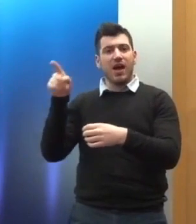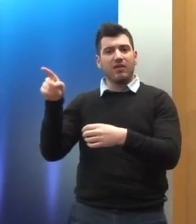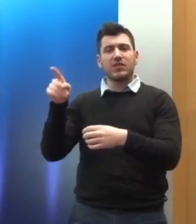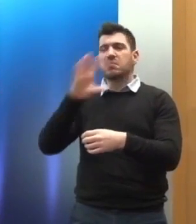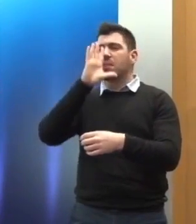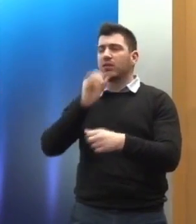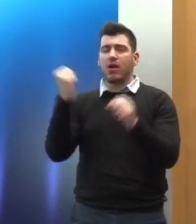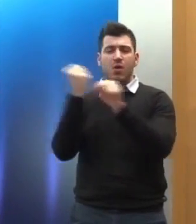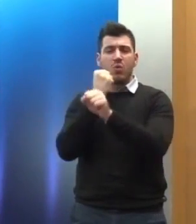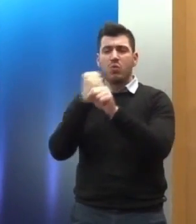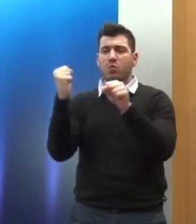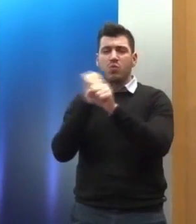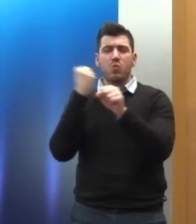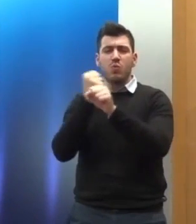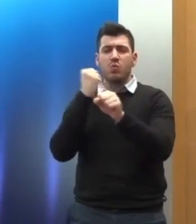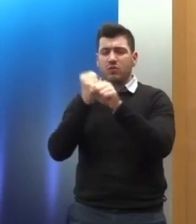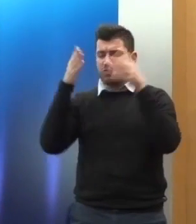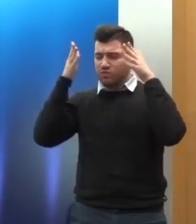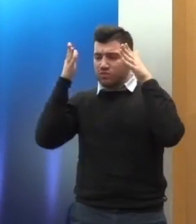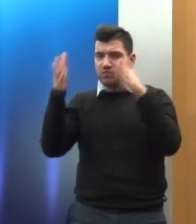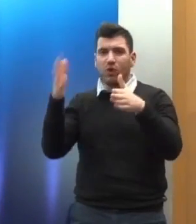άοκνα προκειμένου να πραγματοποιηθεί αυτό.